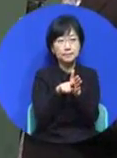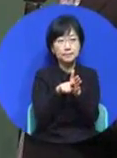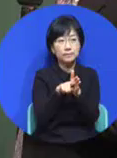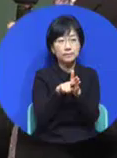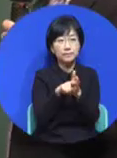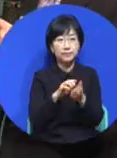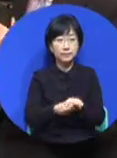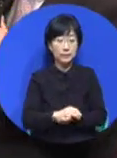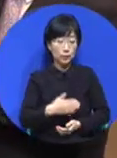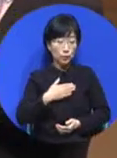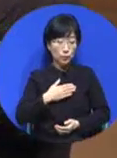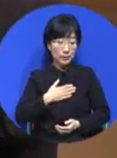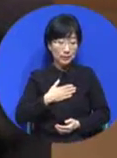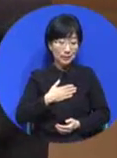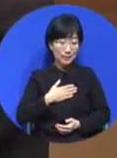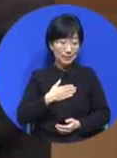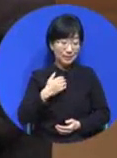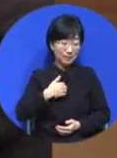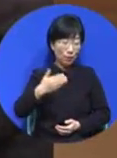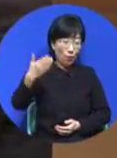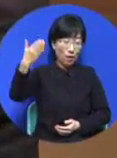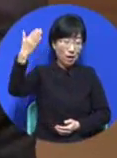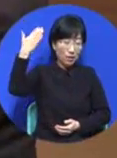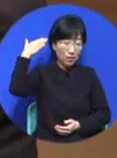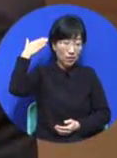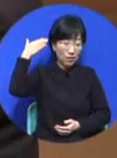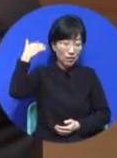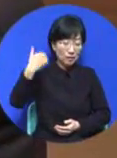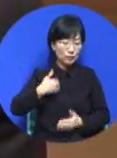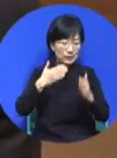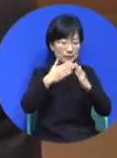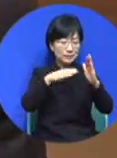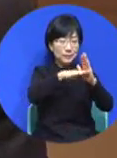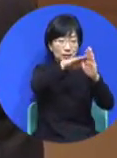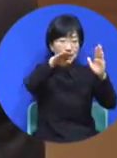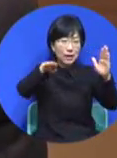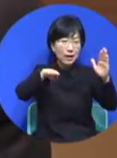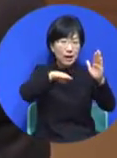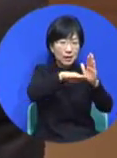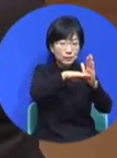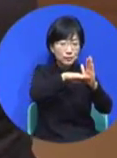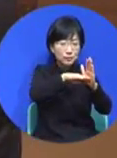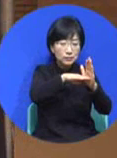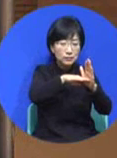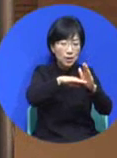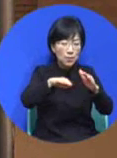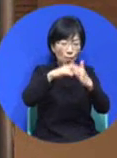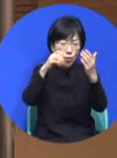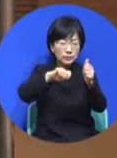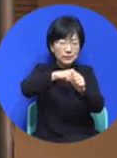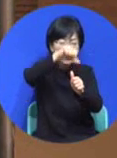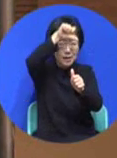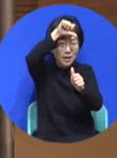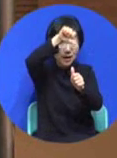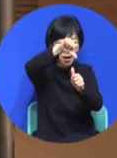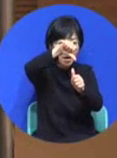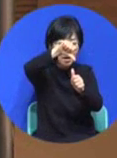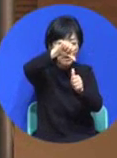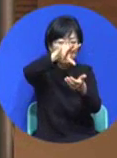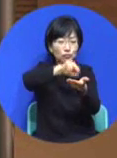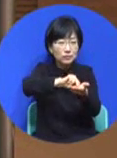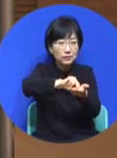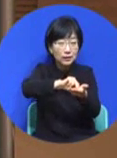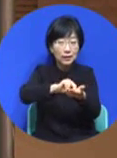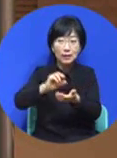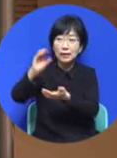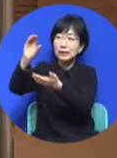가문을, 우리의 과거를, 내 이익뿐만 아니고 모든 재앙을 그리스도께서 십자가에서 해결하셨다. Christ has solved all